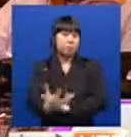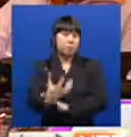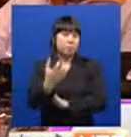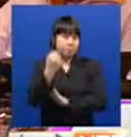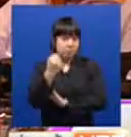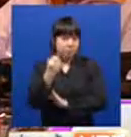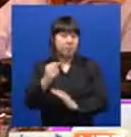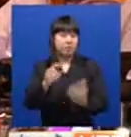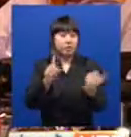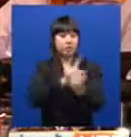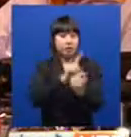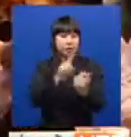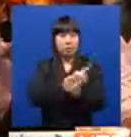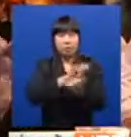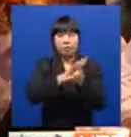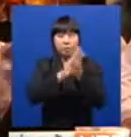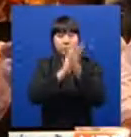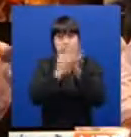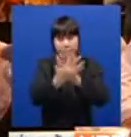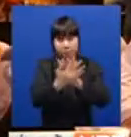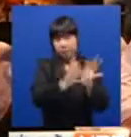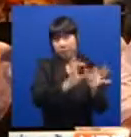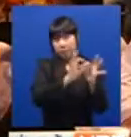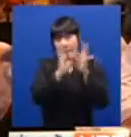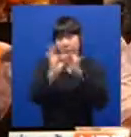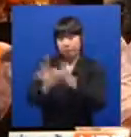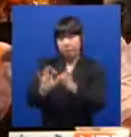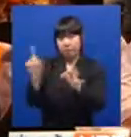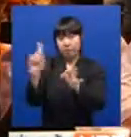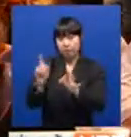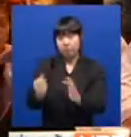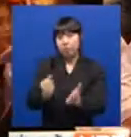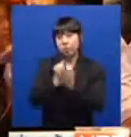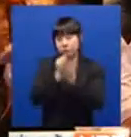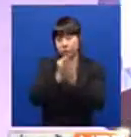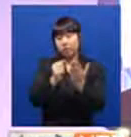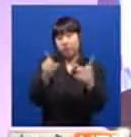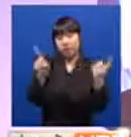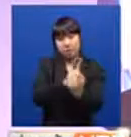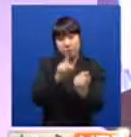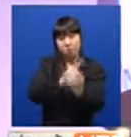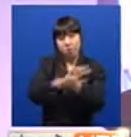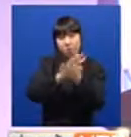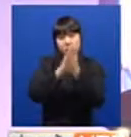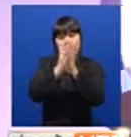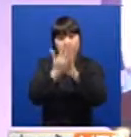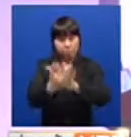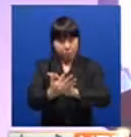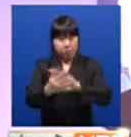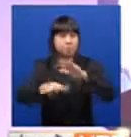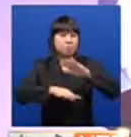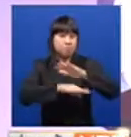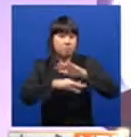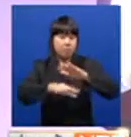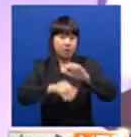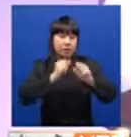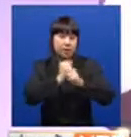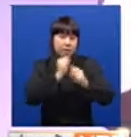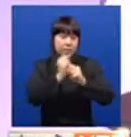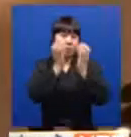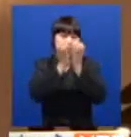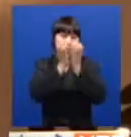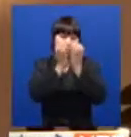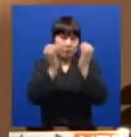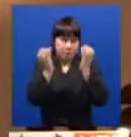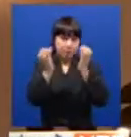ประติวรูปสังคมซึก็สอดคร้องกับช่งเวลาที่จะต้องร่วมกประติวรูปสังคมเพื่อเป็ฐานในการสรางเมืองคุธรรม